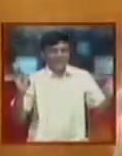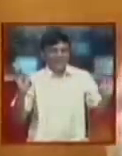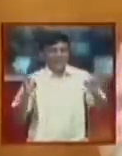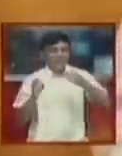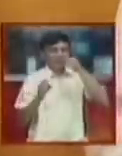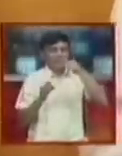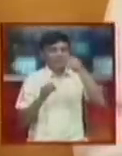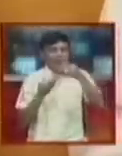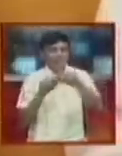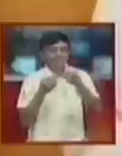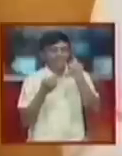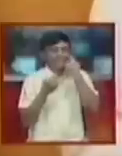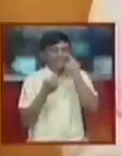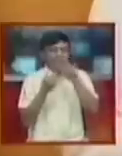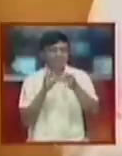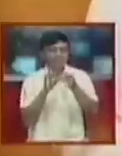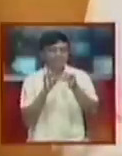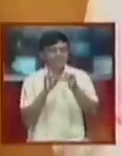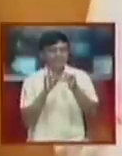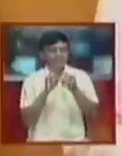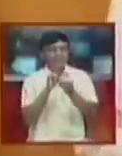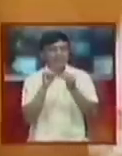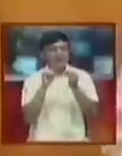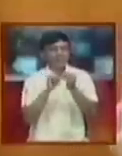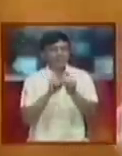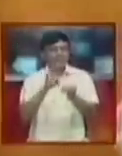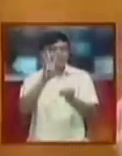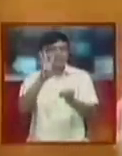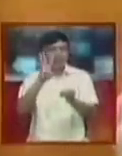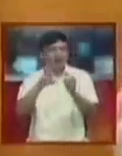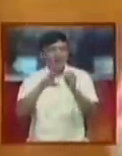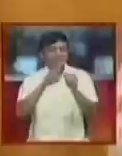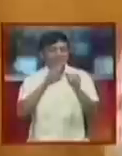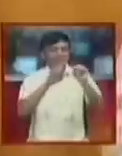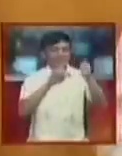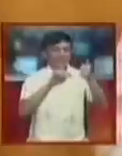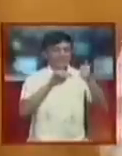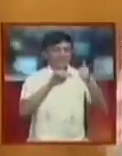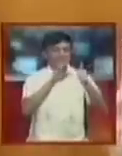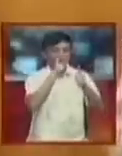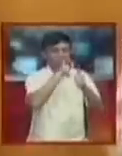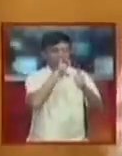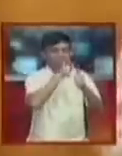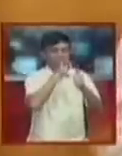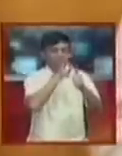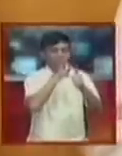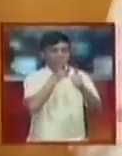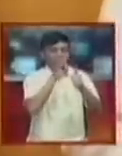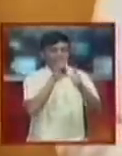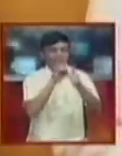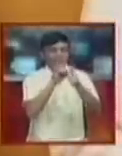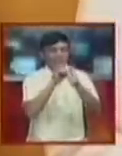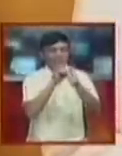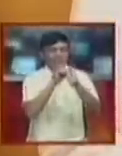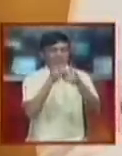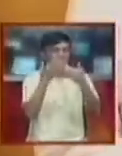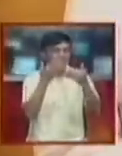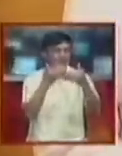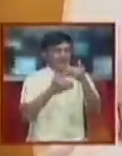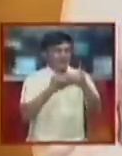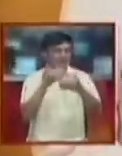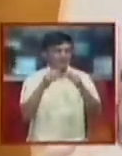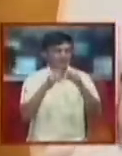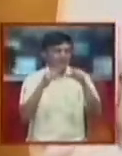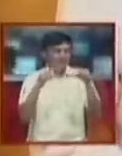mga briefing na dinaluhan natin, 4 sa 10 Pilipino hindi man lamang nakakakita ng health professional